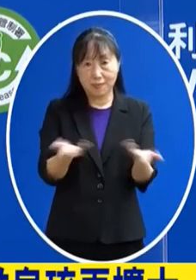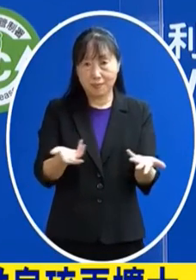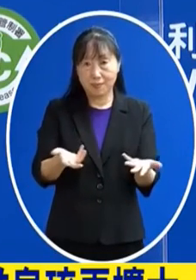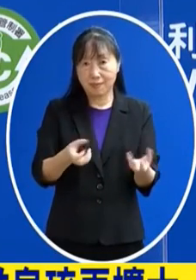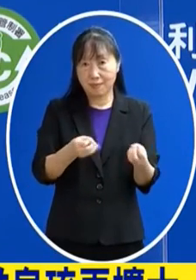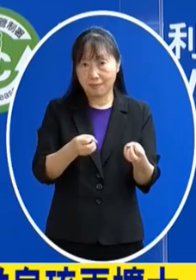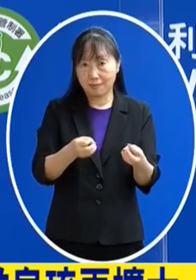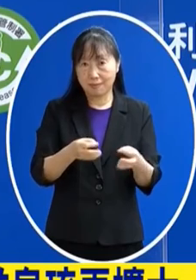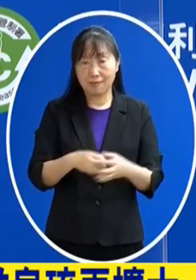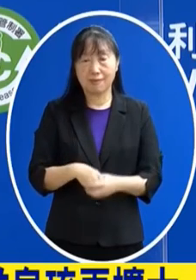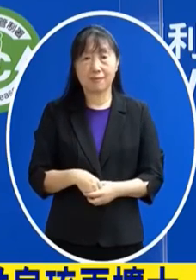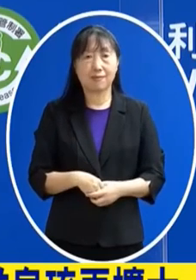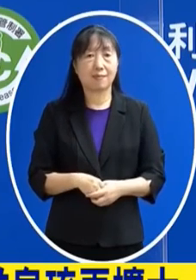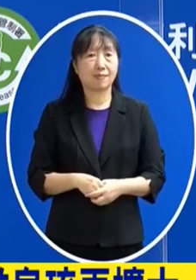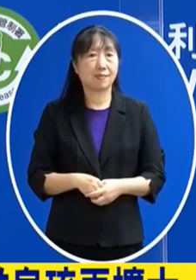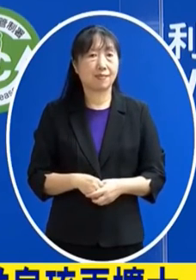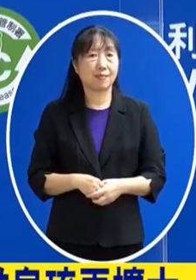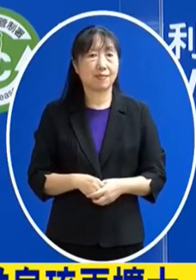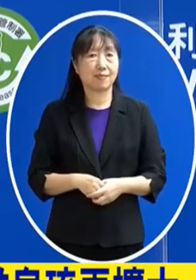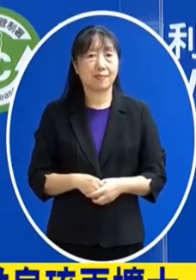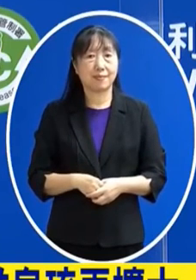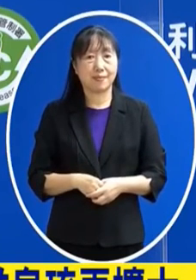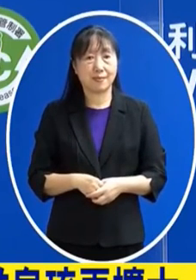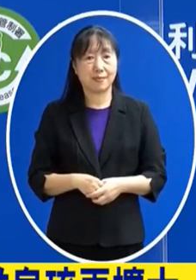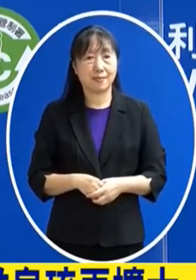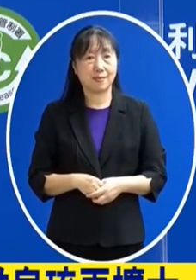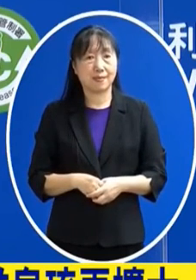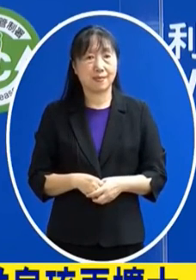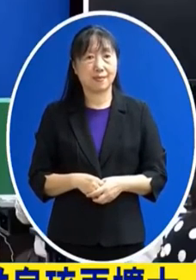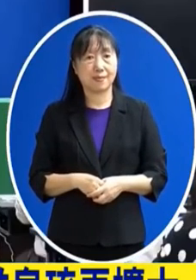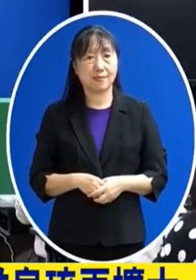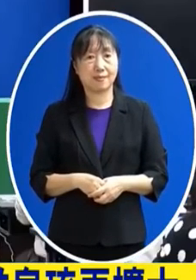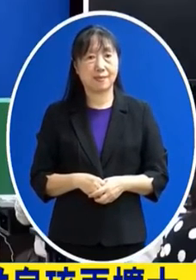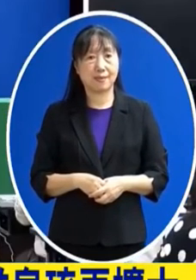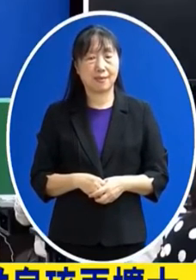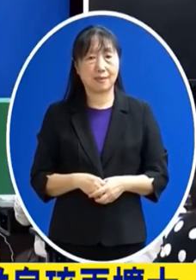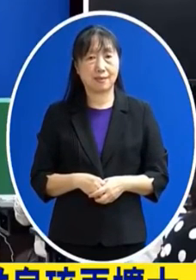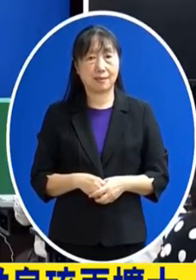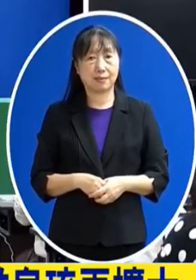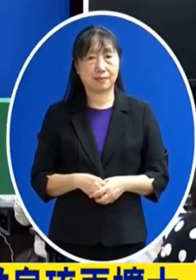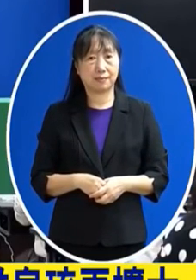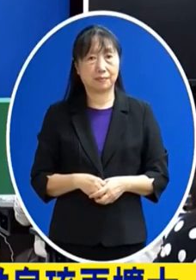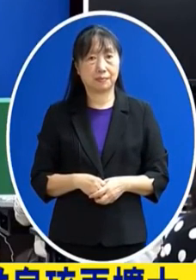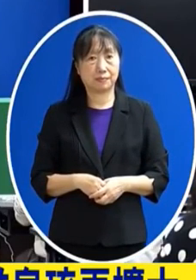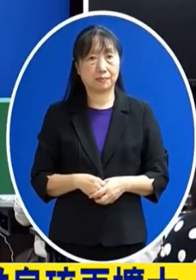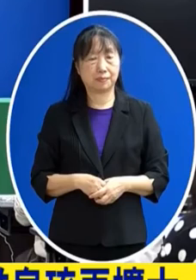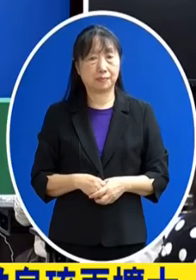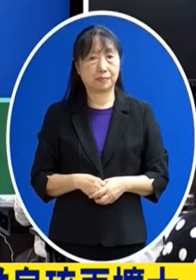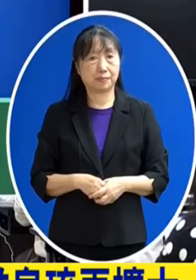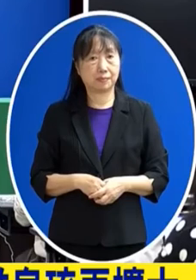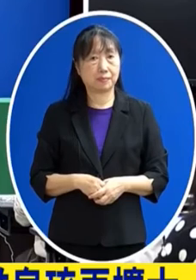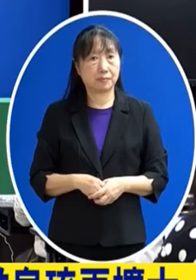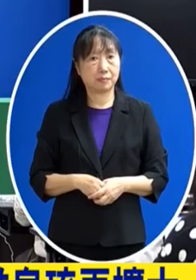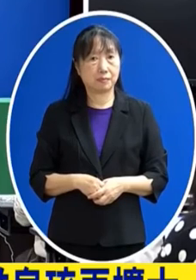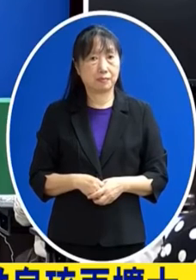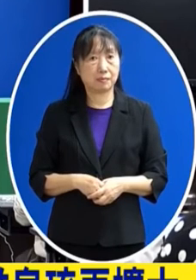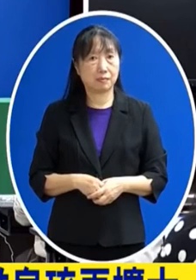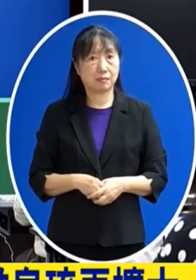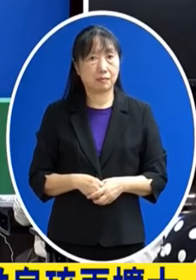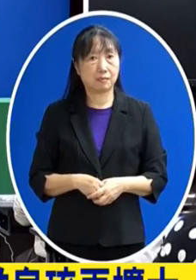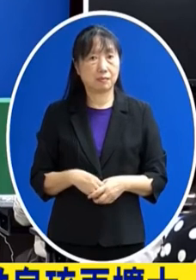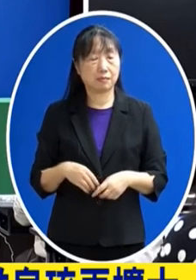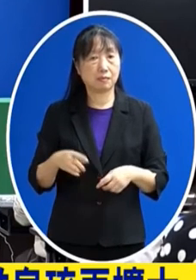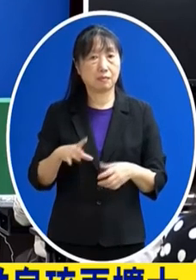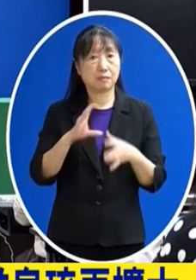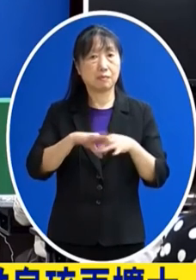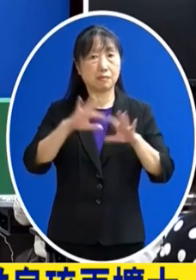做一个哈沟通。来，请 部长好，不好意思，八大电视提问，想请教一下说，